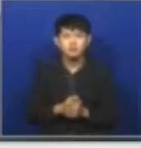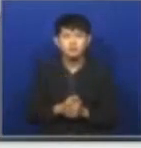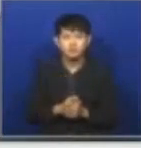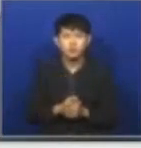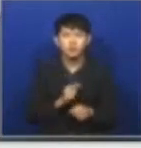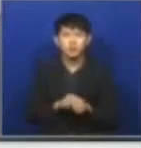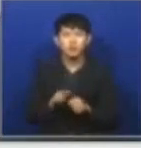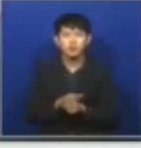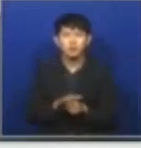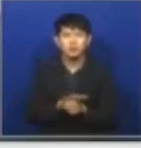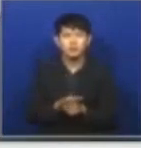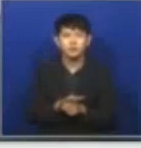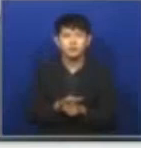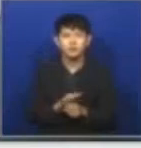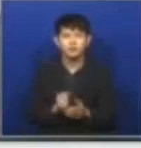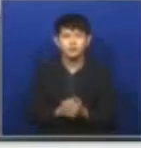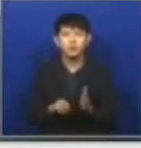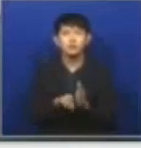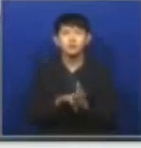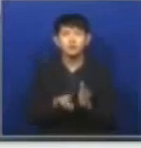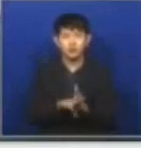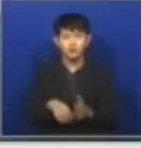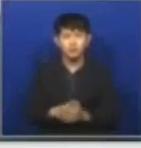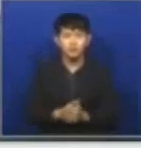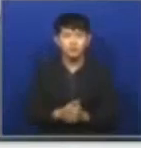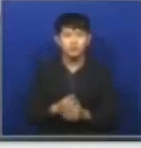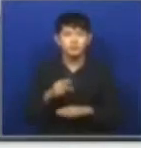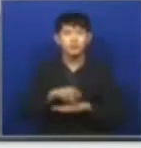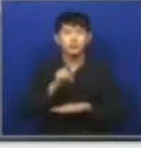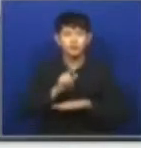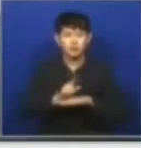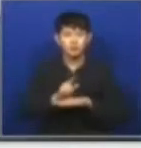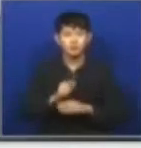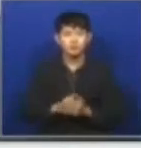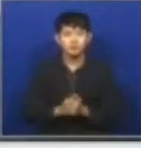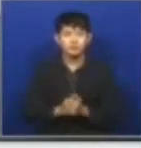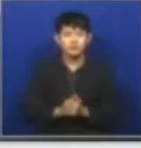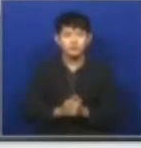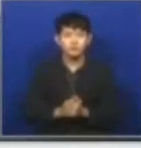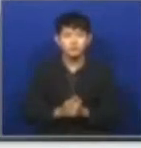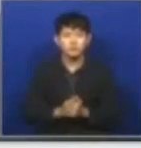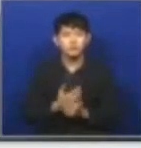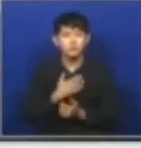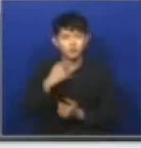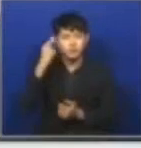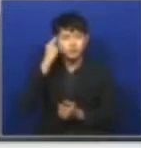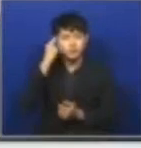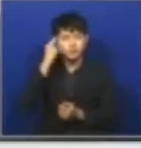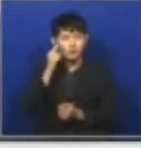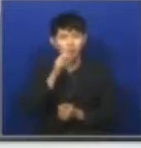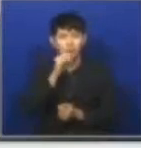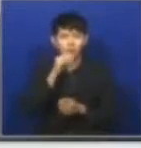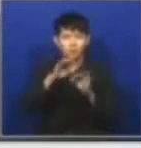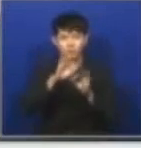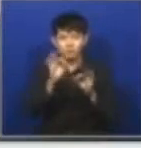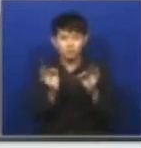รแก่เวลาแล้วครับ สุดท้ายครับท่านประธานครับผมคิดว่าผมพูดมีเนื้อหาไม่ตร